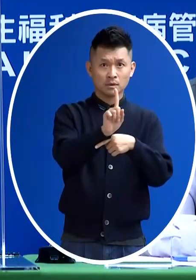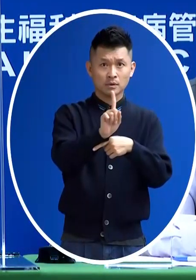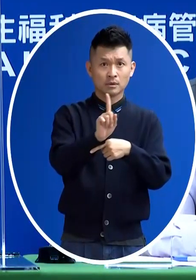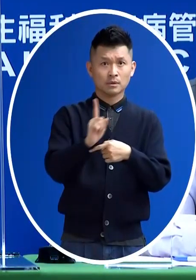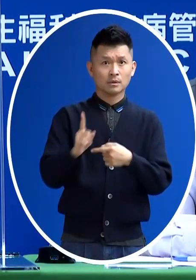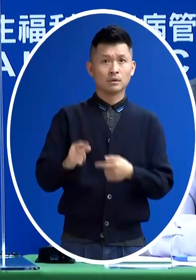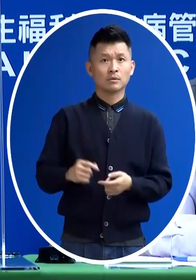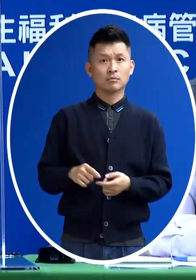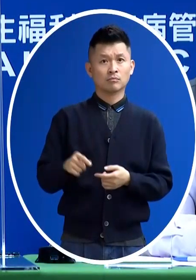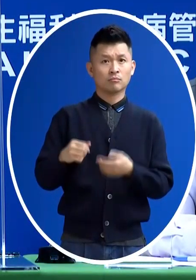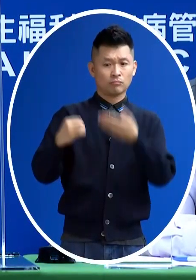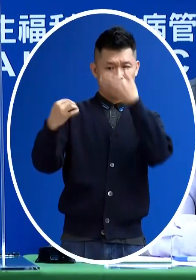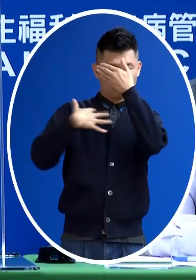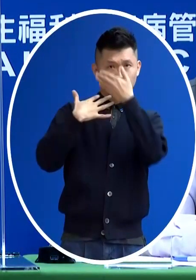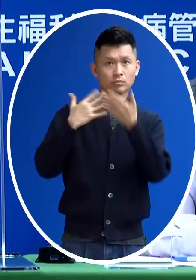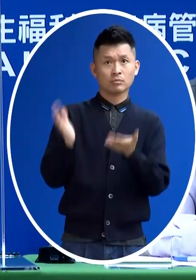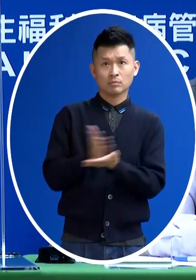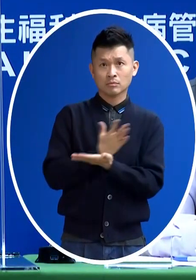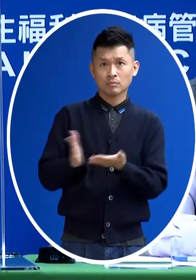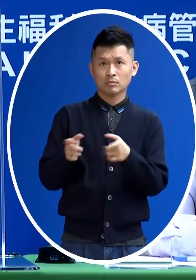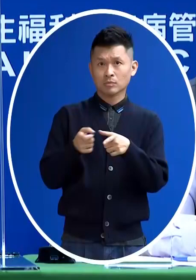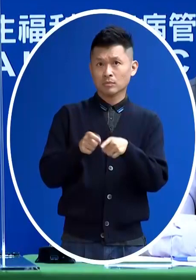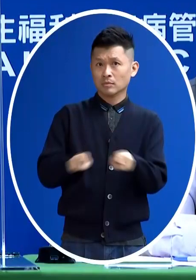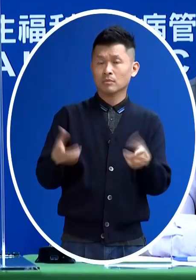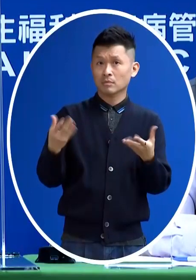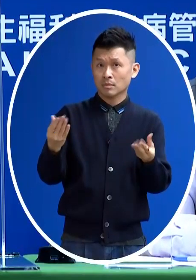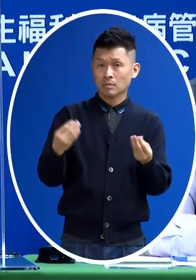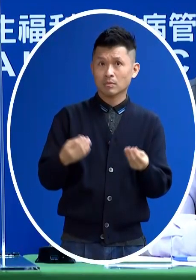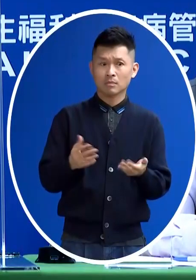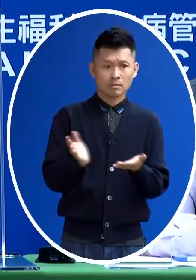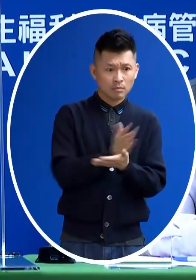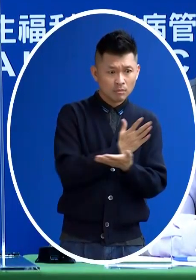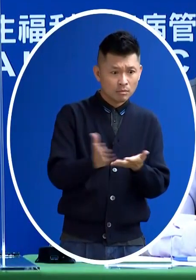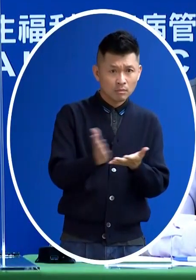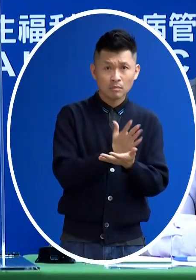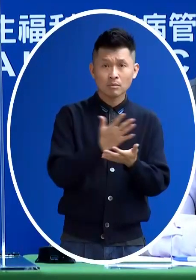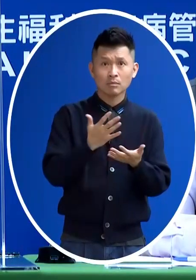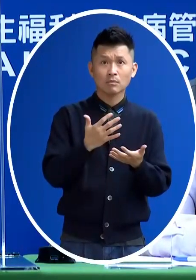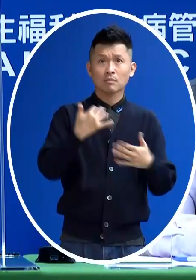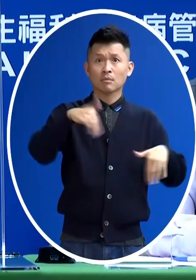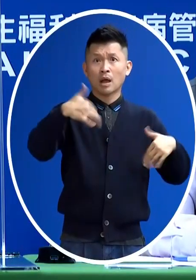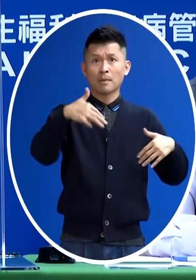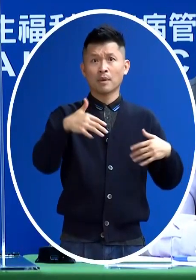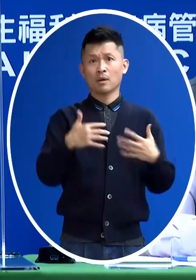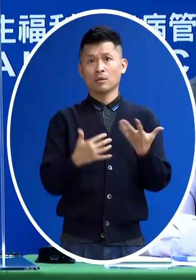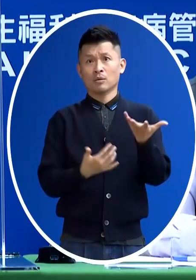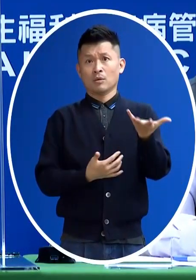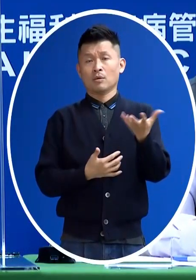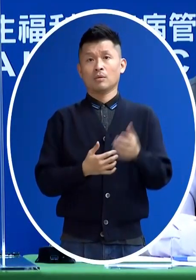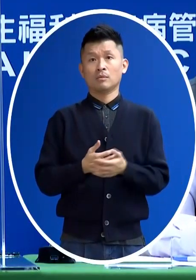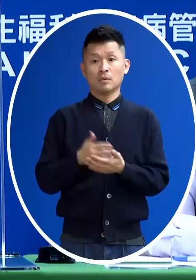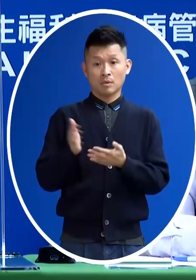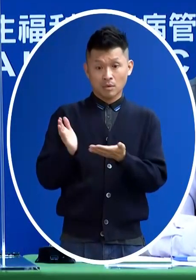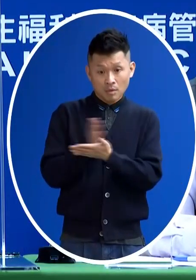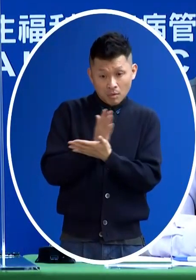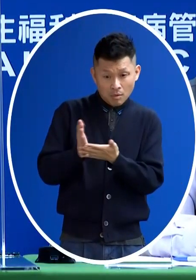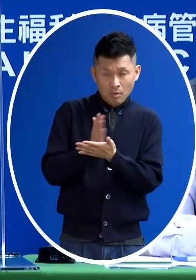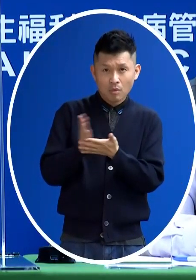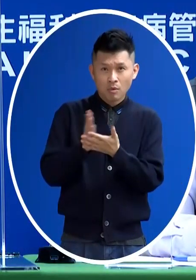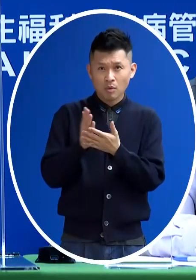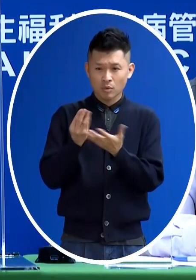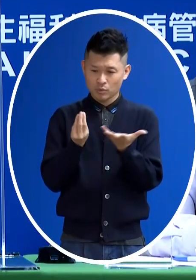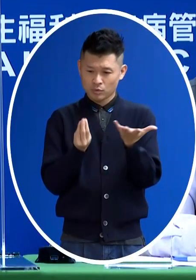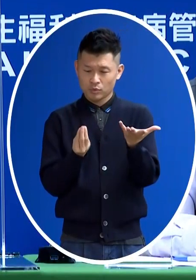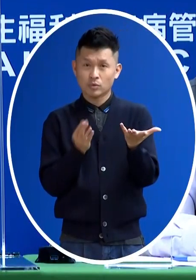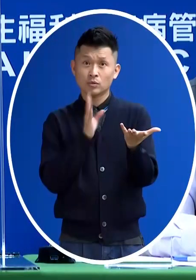哦，也就不是很公平，因为大部分的案件现在都还没审毕，哦，审毕的案件并没有那么多，哦，然